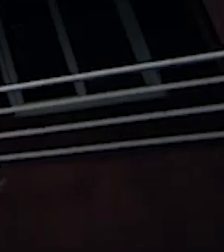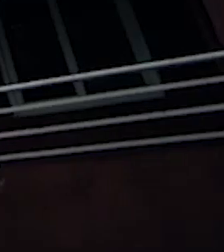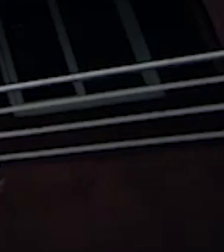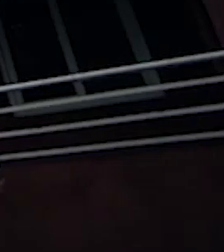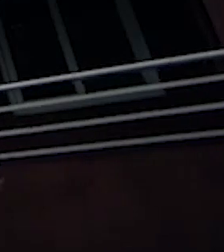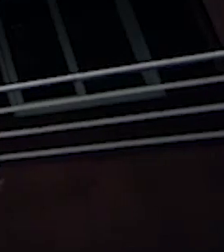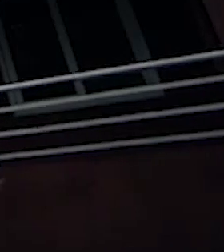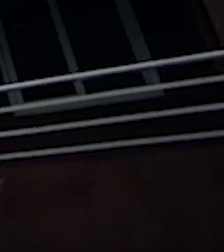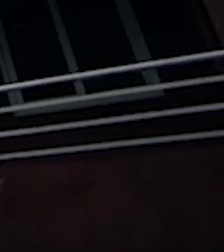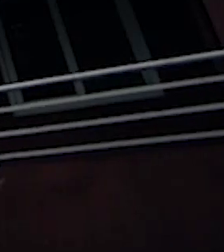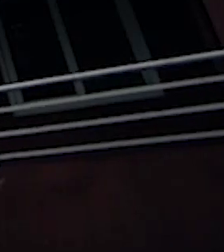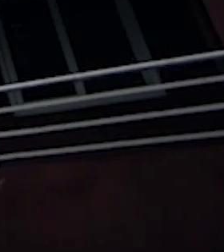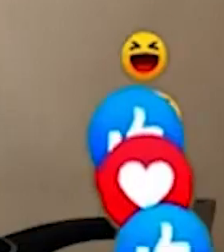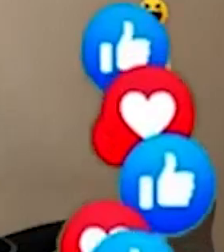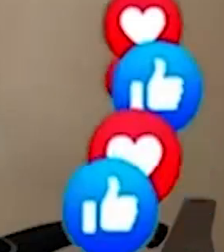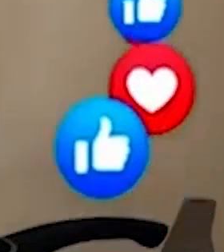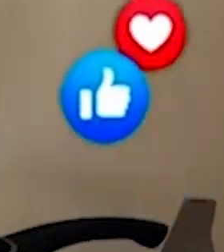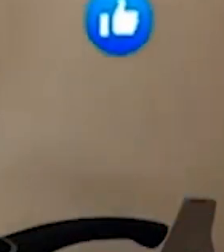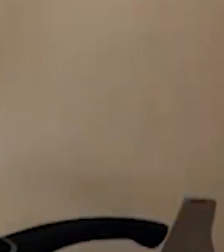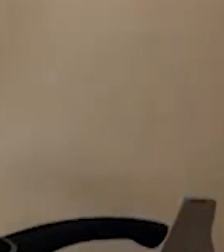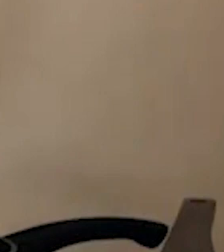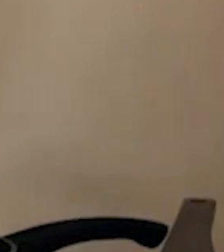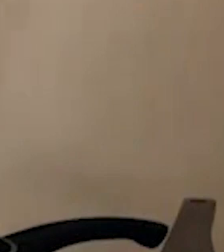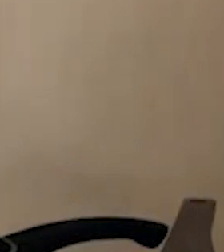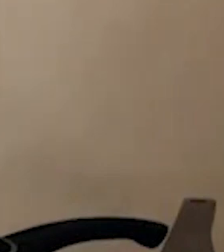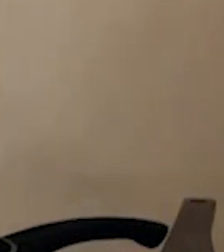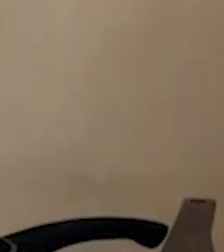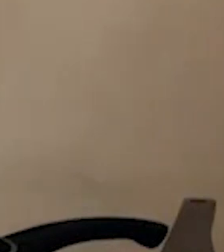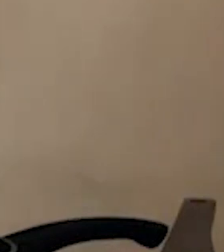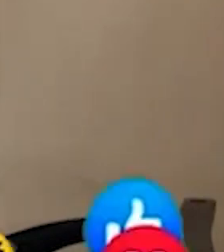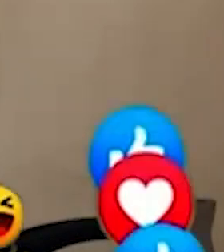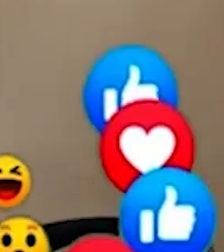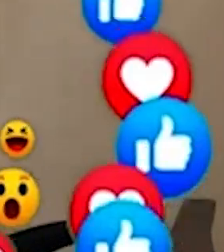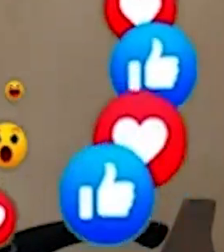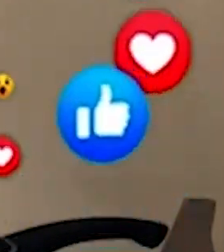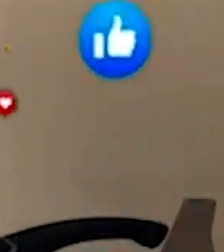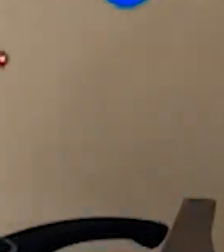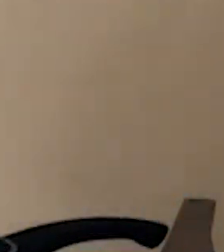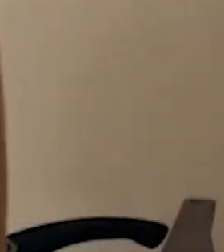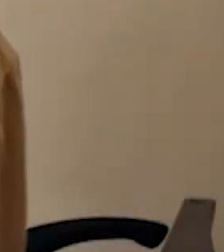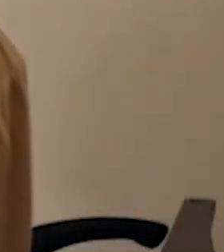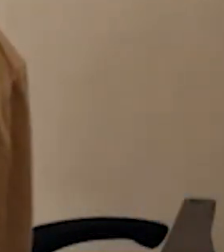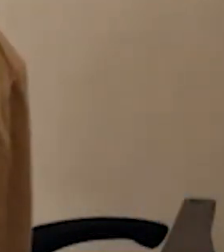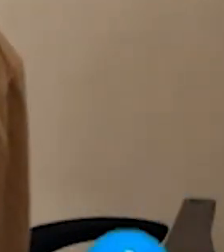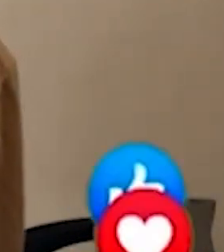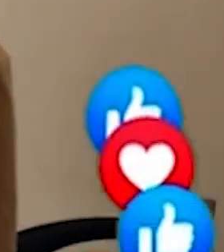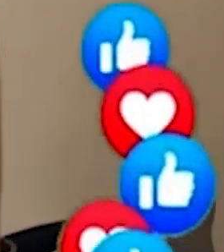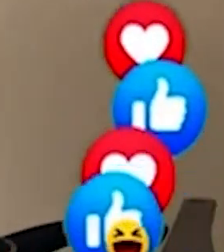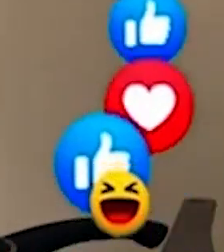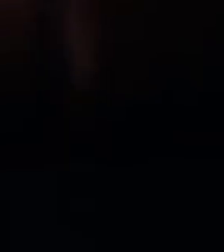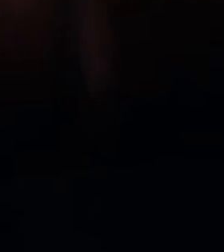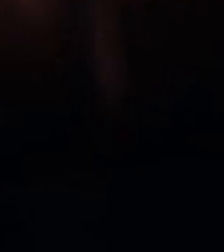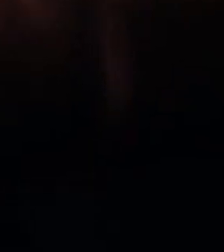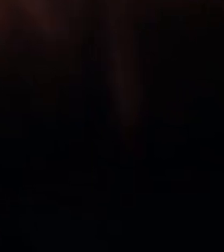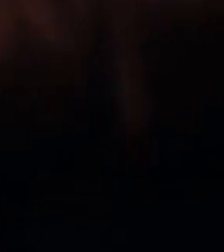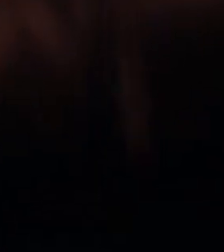Hello, my lovey doves! Ako nga pala ang favorite mong online seller, si Linggit.